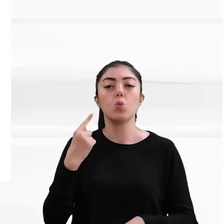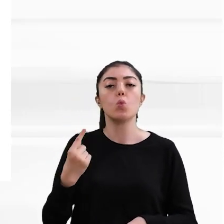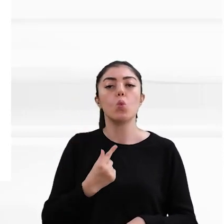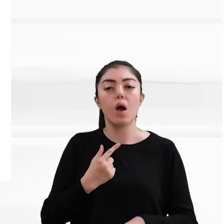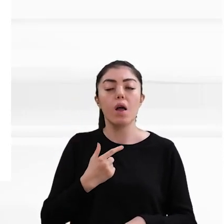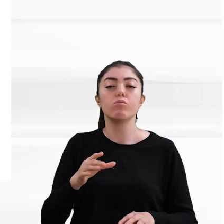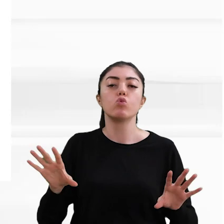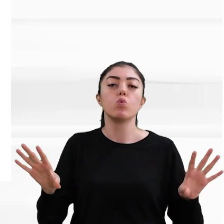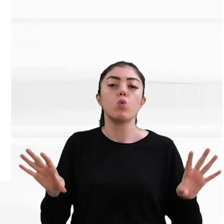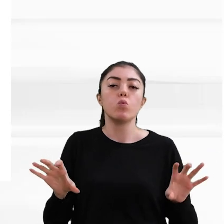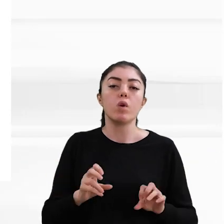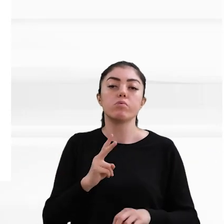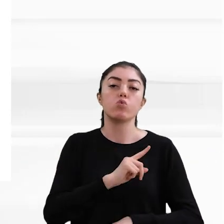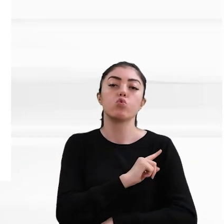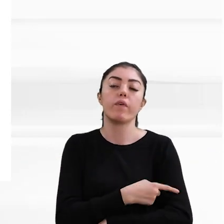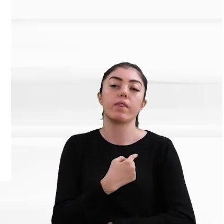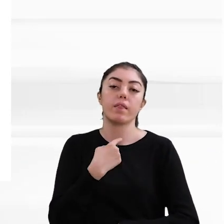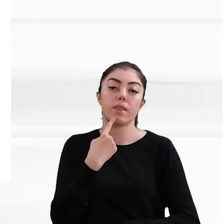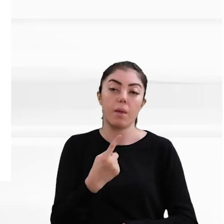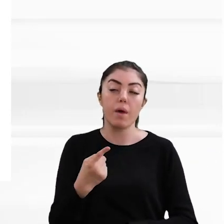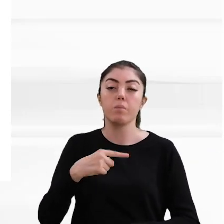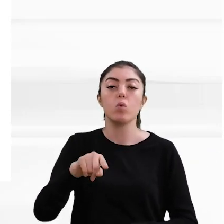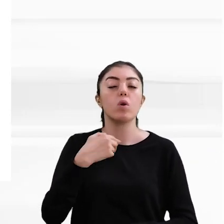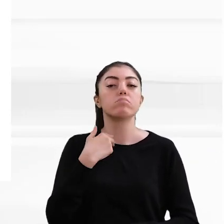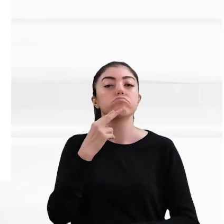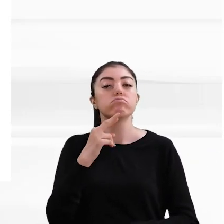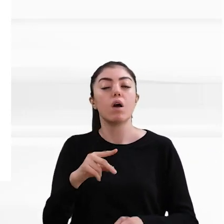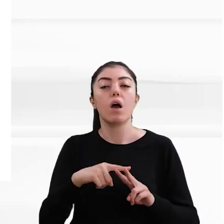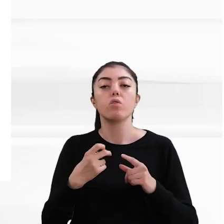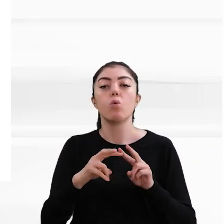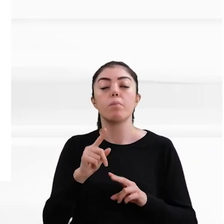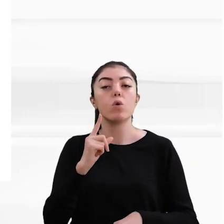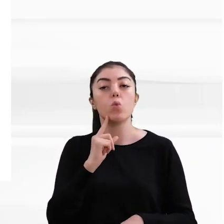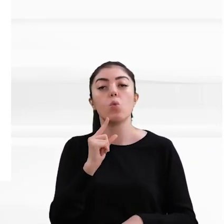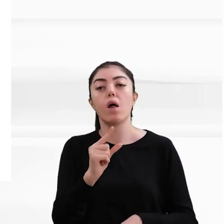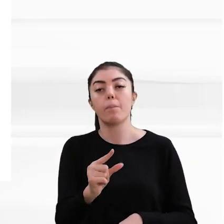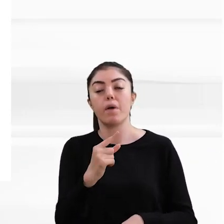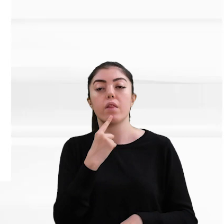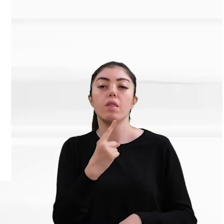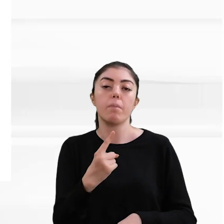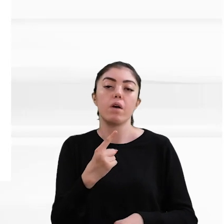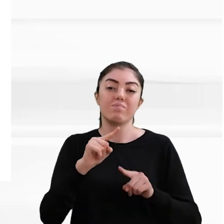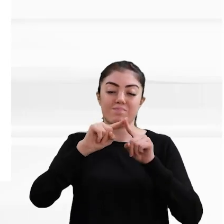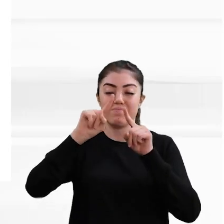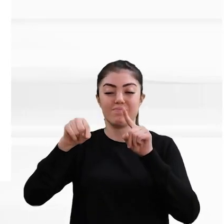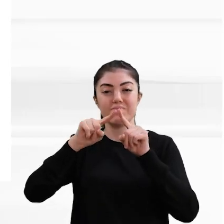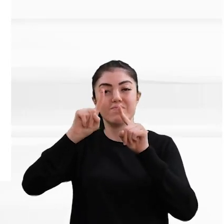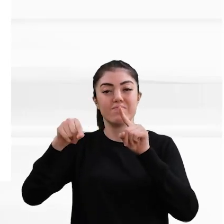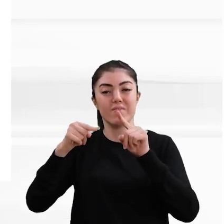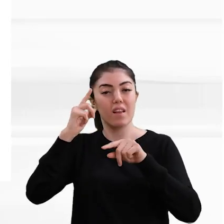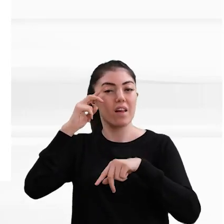anlamı biliyorsunuz ışığın uyarılmış emisyon yöntemiyle kuvvetlendirilmesi demektir. Yani burada atomda